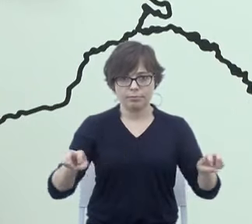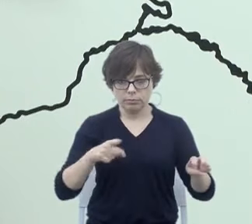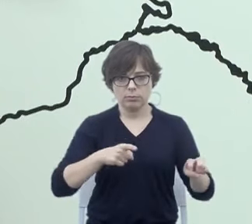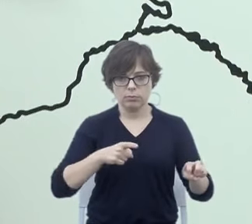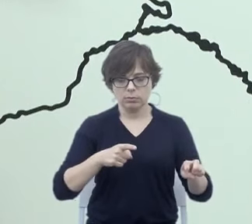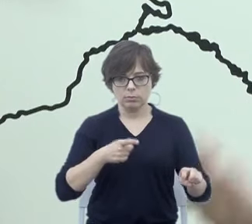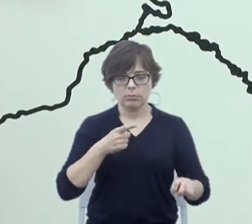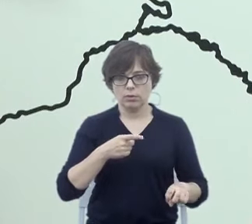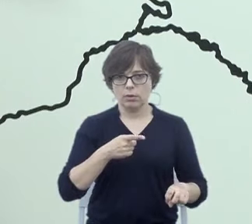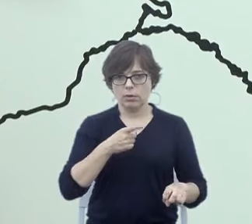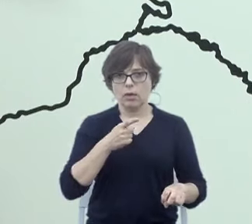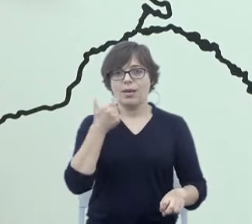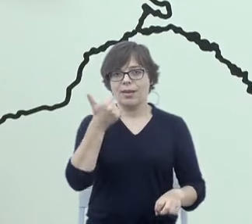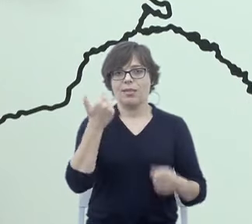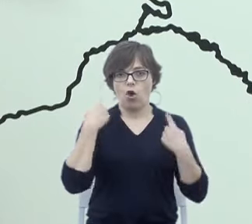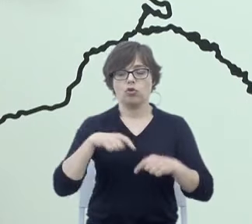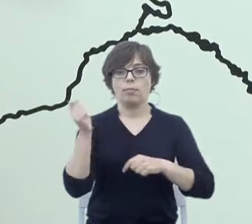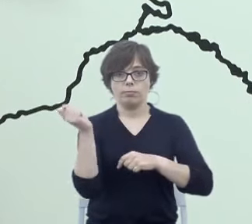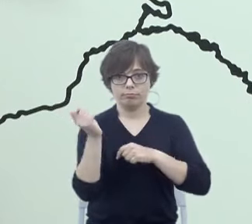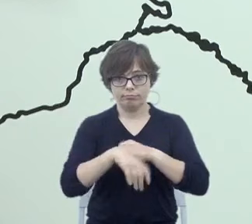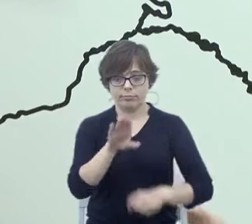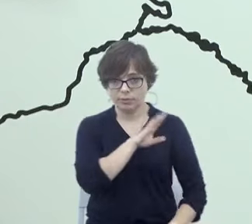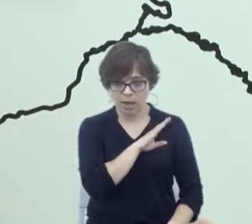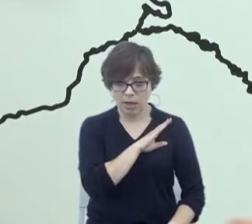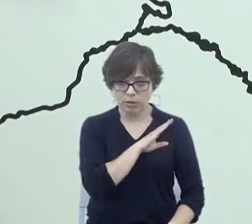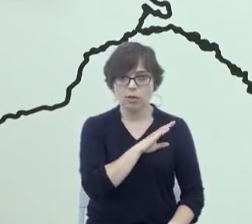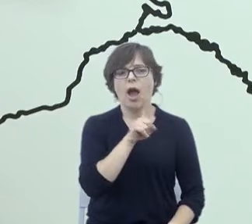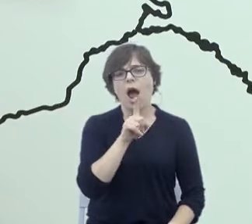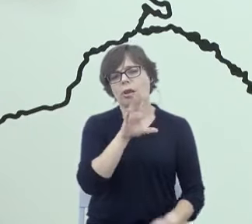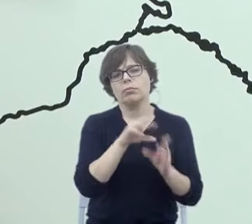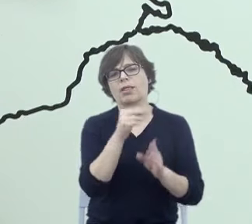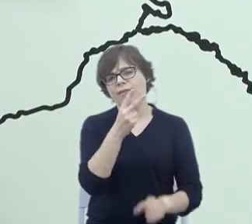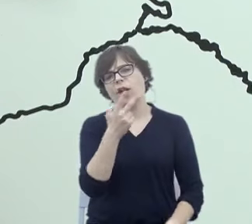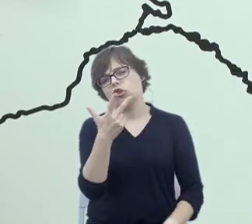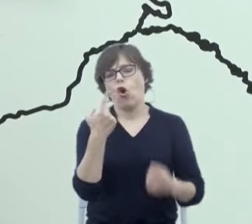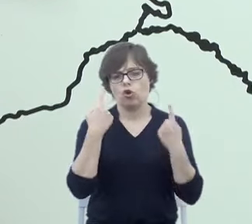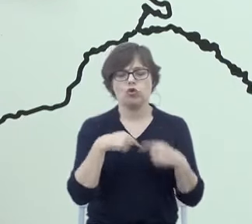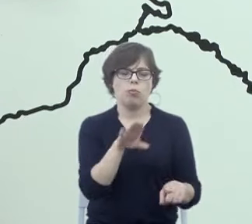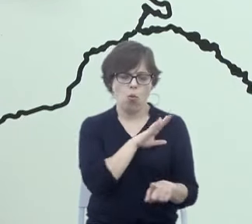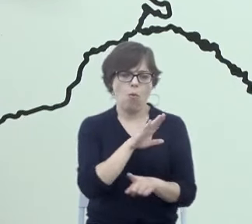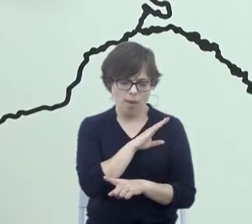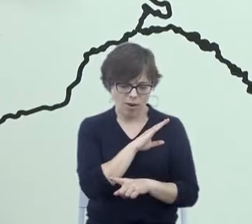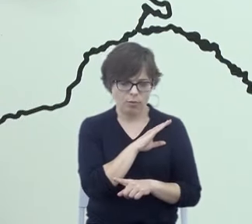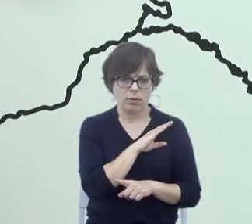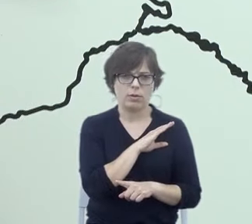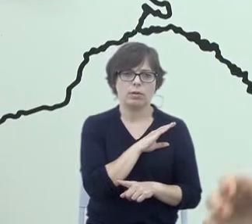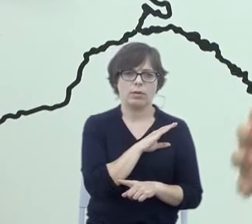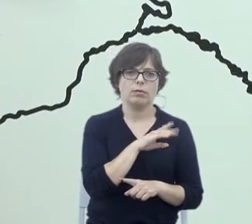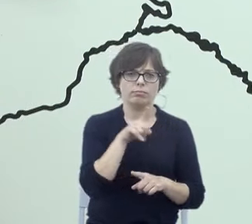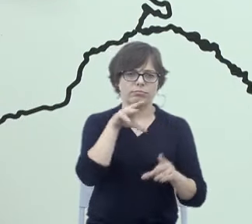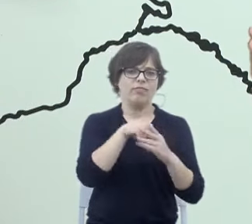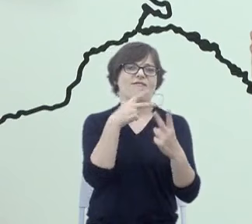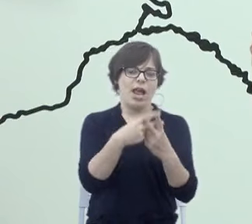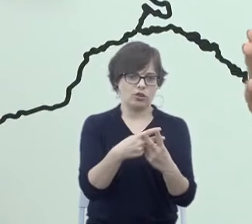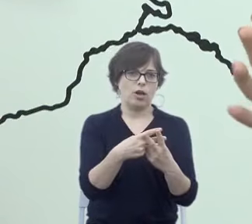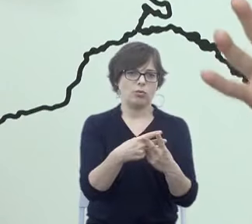na śmierć i tak tam dwie czy trzy osoby umarły jak gdyby w tym więzieniu. Czyli